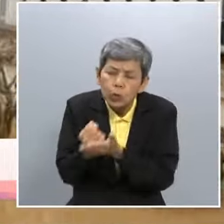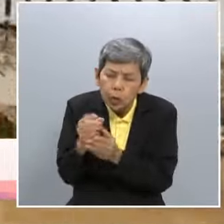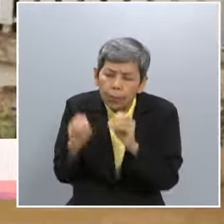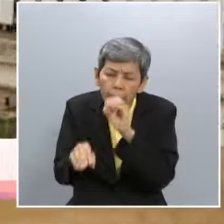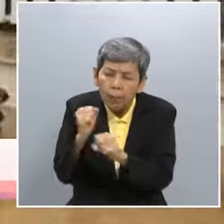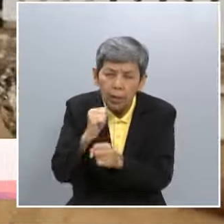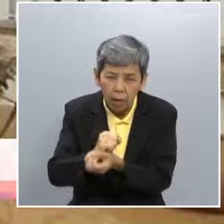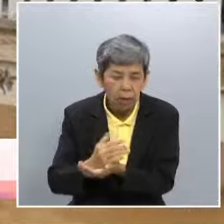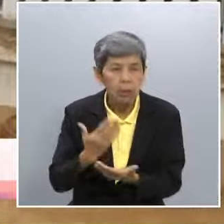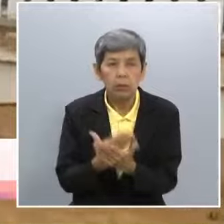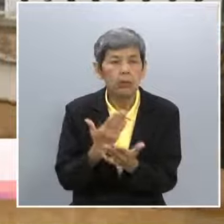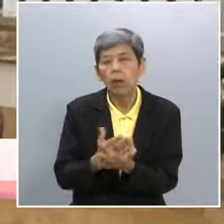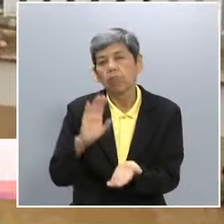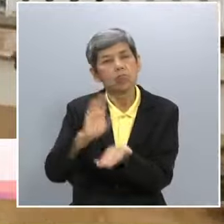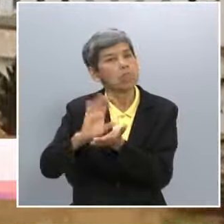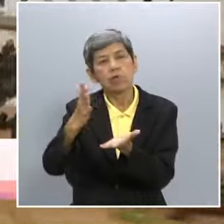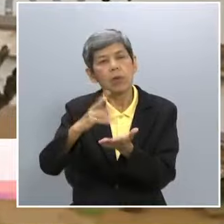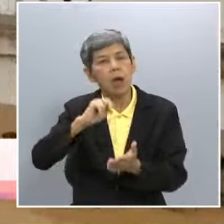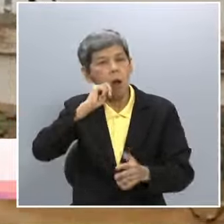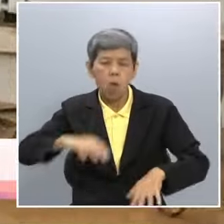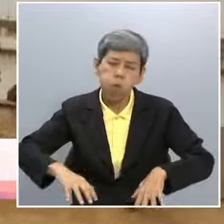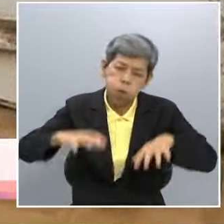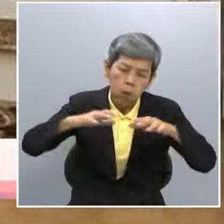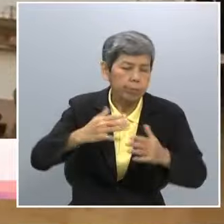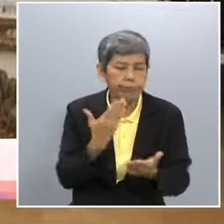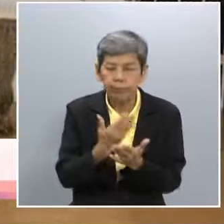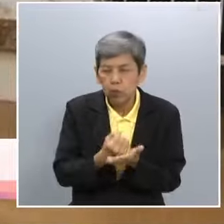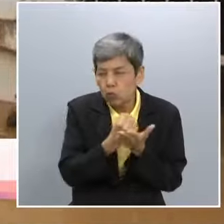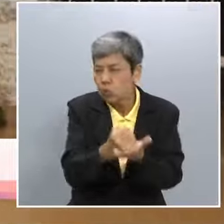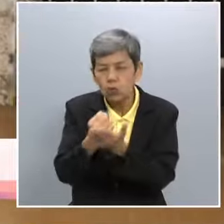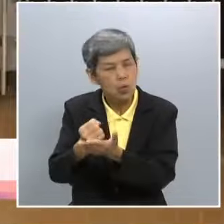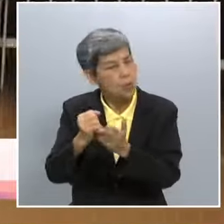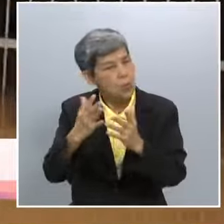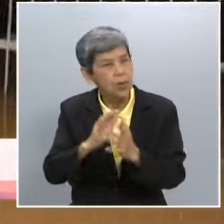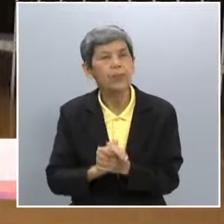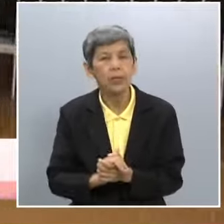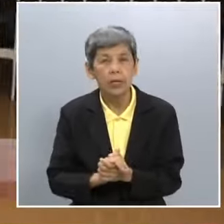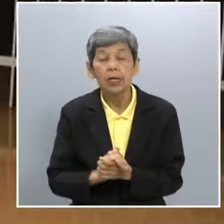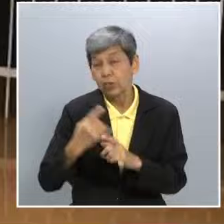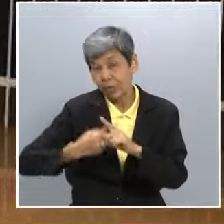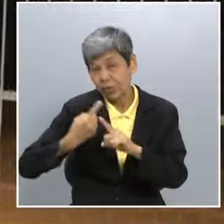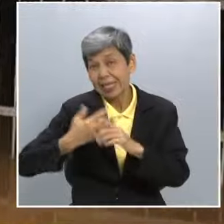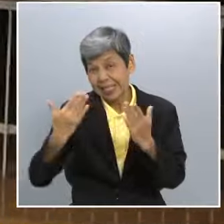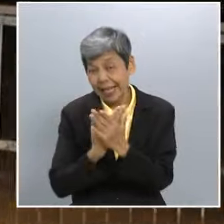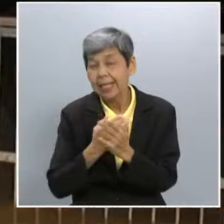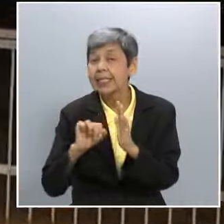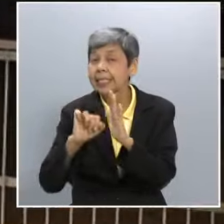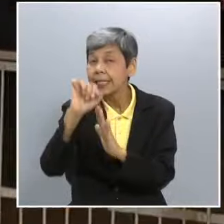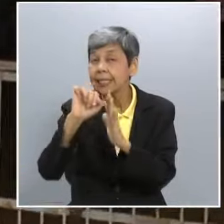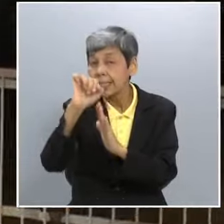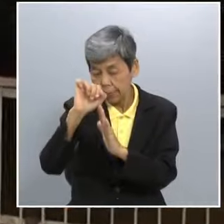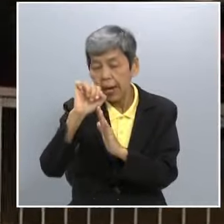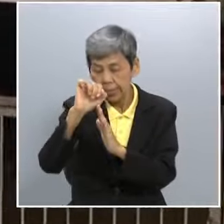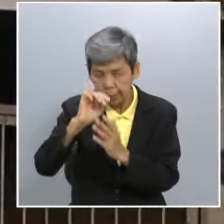นี้ยังขาดงบประมาณกับน้ำท่วมทั้งนี้รักษาราชการแทนผู้ว่าราชการจังหวัดเชียงใหม่คุณทศพล